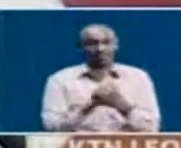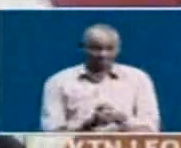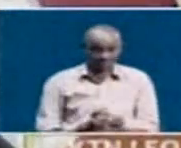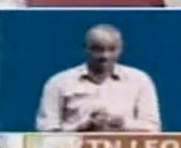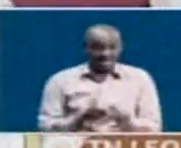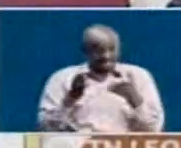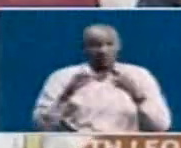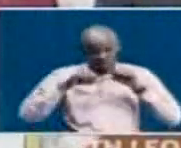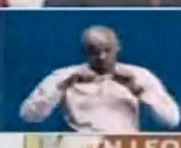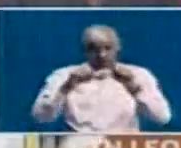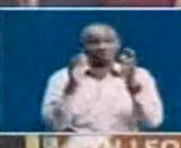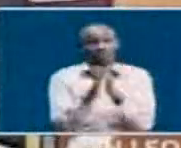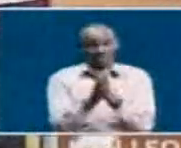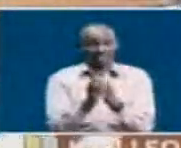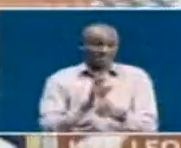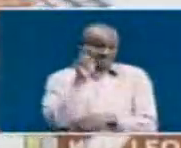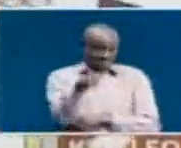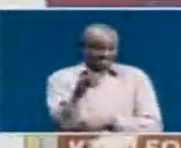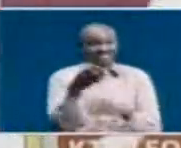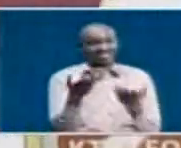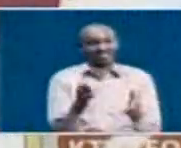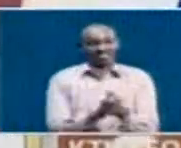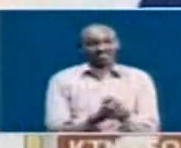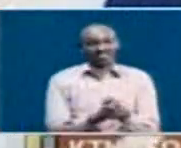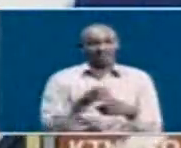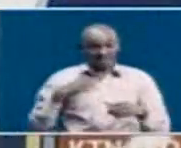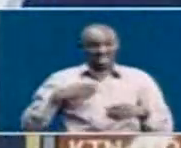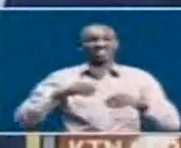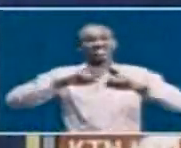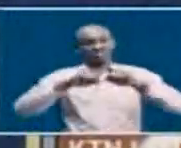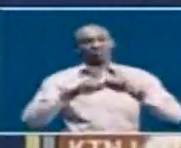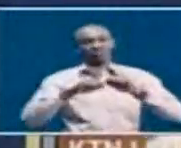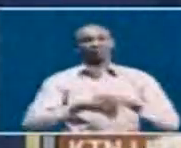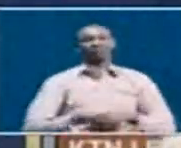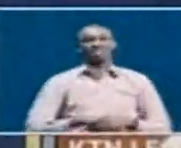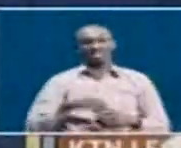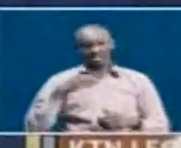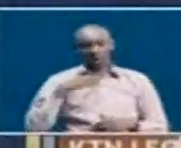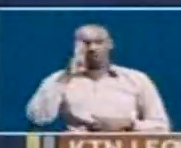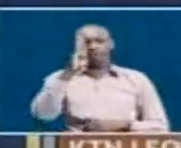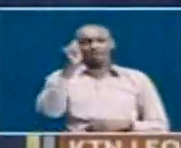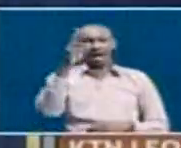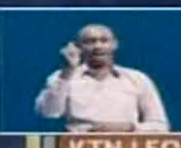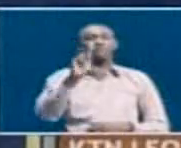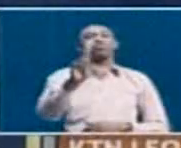mtazamaji, tunasonga mbele. Naingia hapa kwenye sebule yangu. Naenda babu akasiaka.